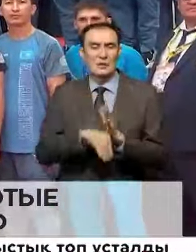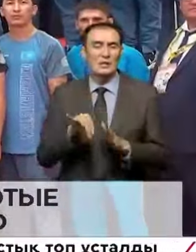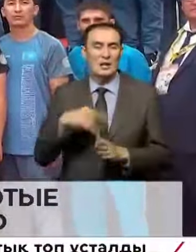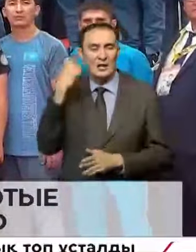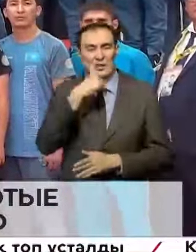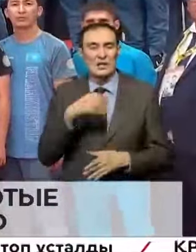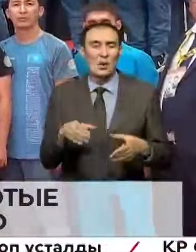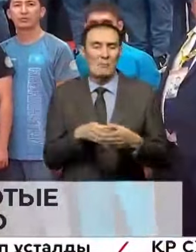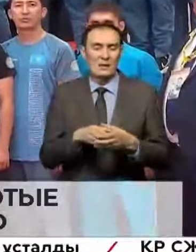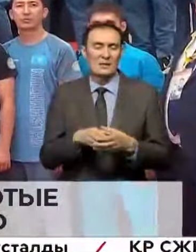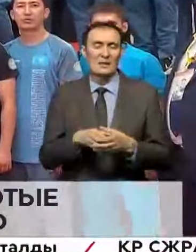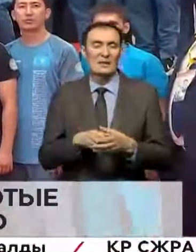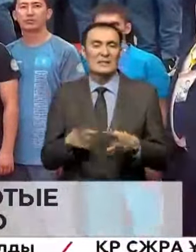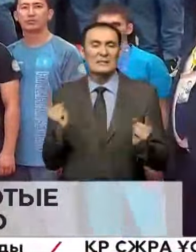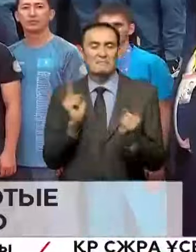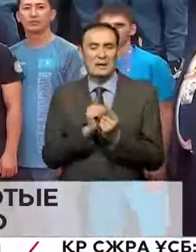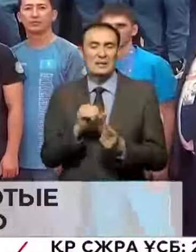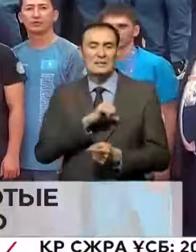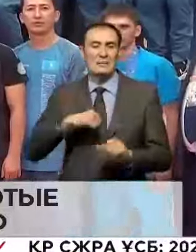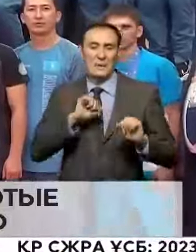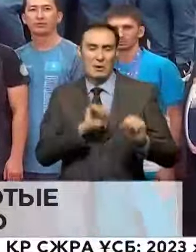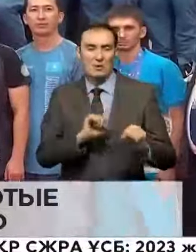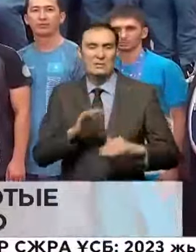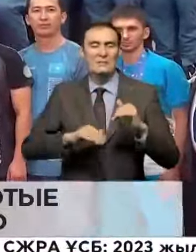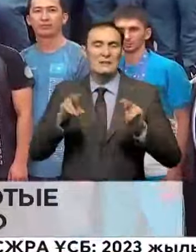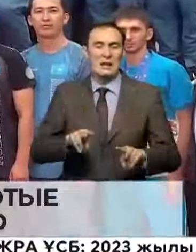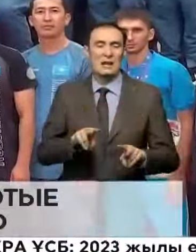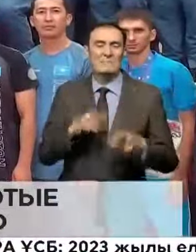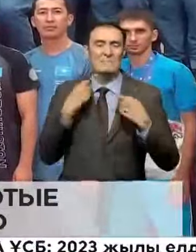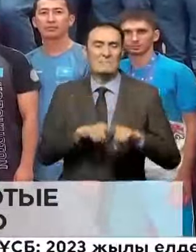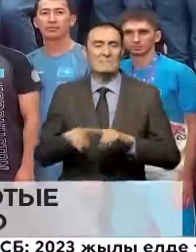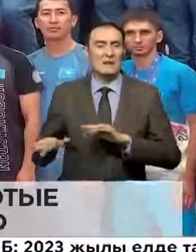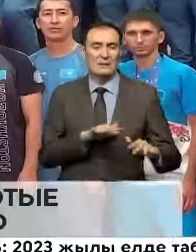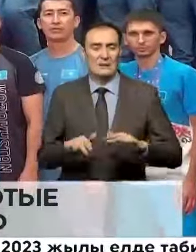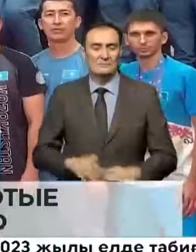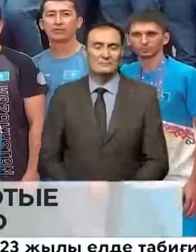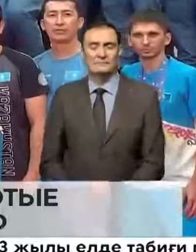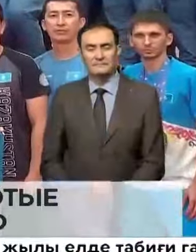В их числе личные и командные спарринги, самооборона и специальная техника.